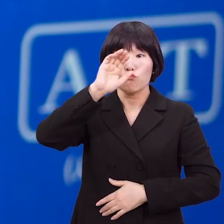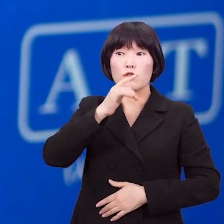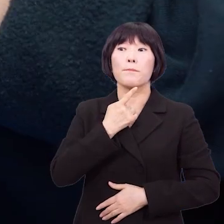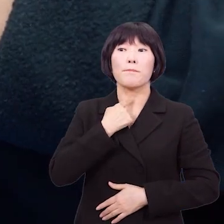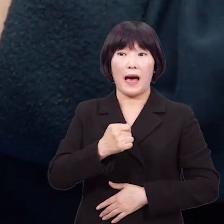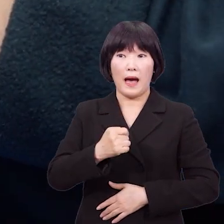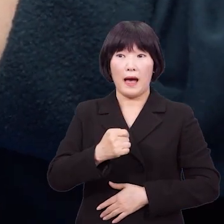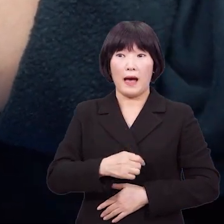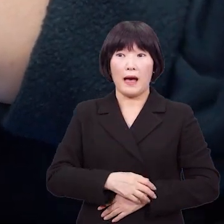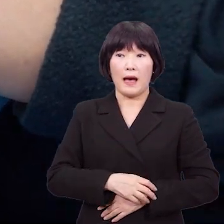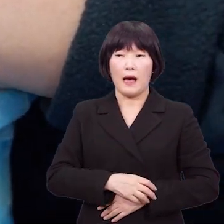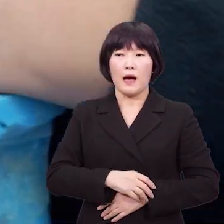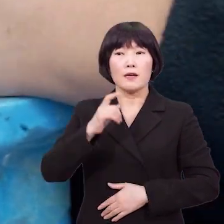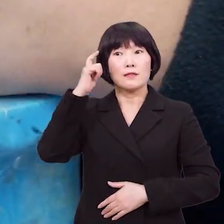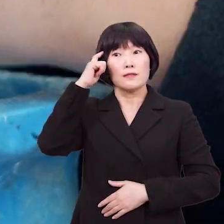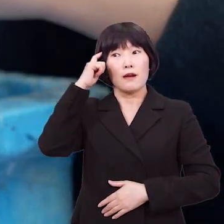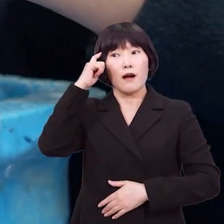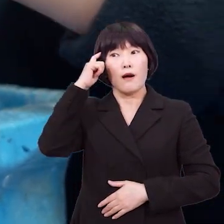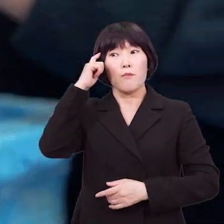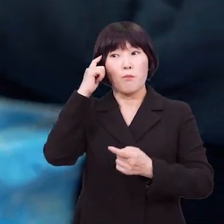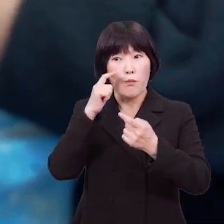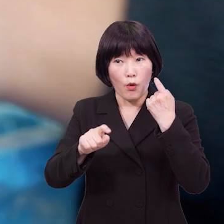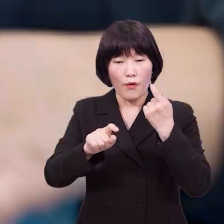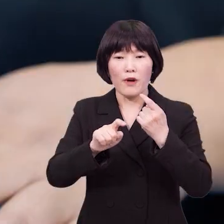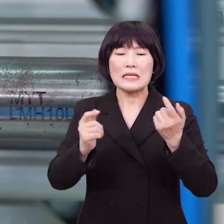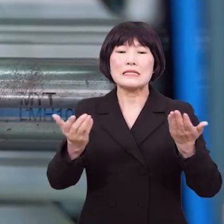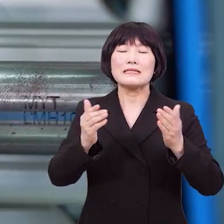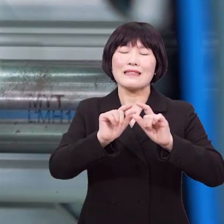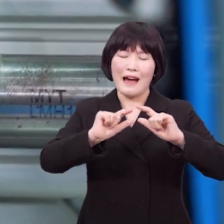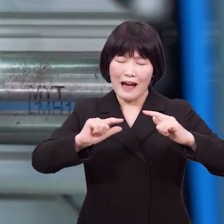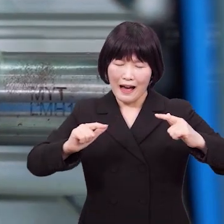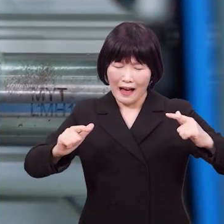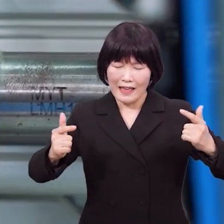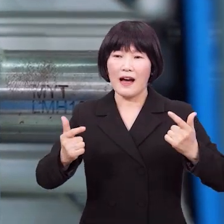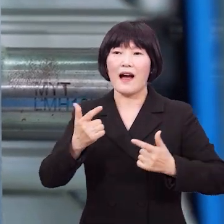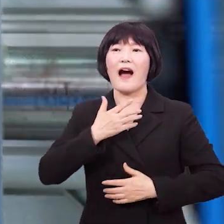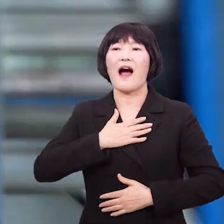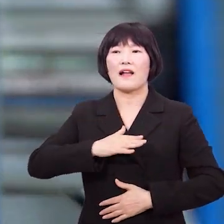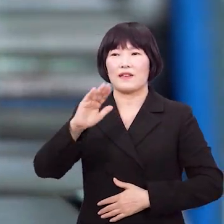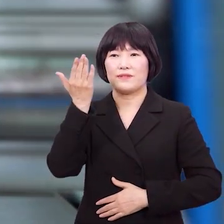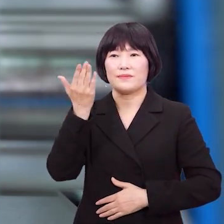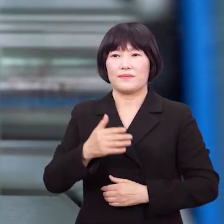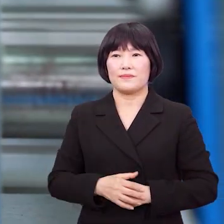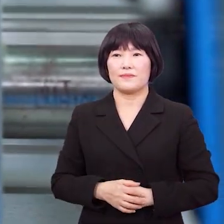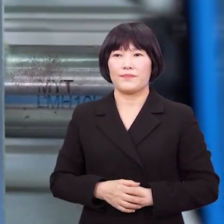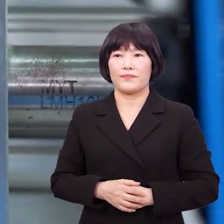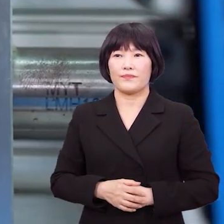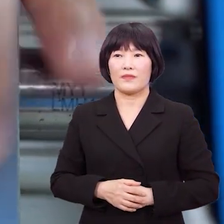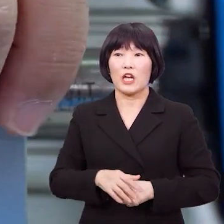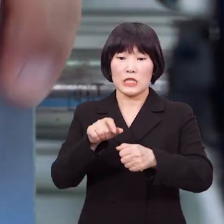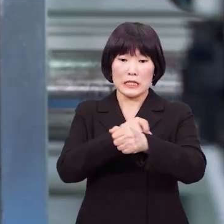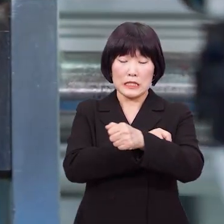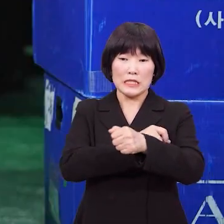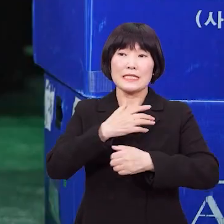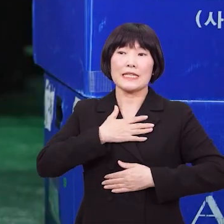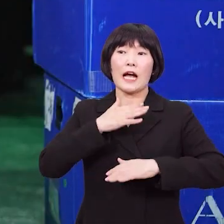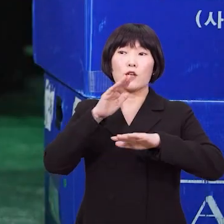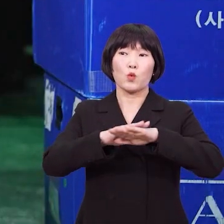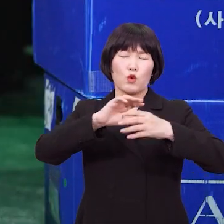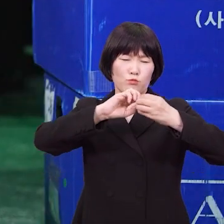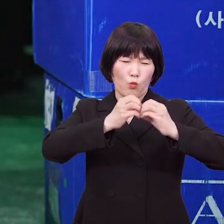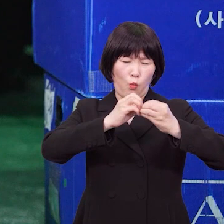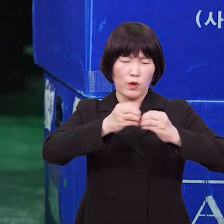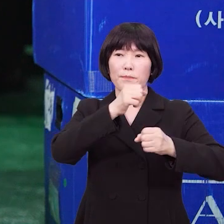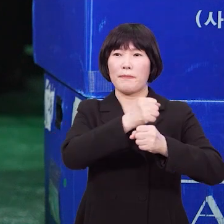되었습니다. 특히 제가 손으로 조립하는 것과 간단한 기계를 다루는 것도 할 수 있다는 것을